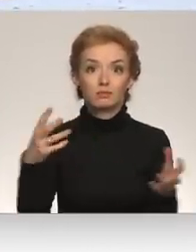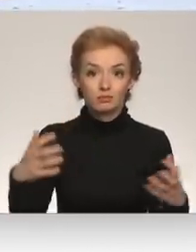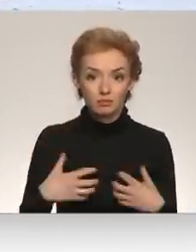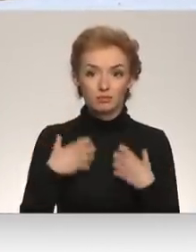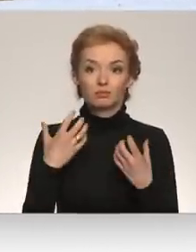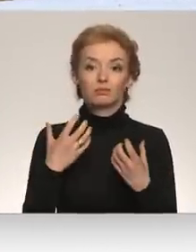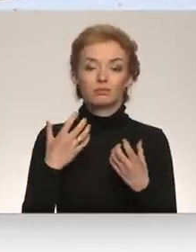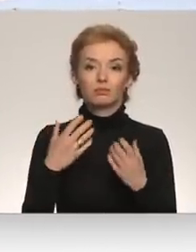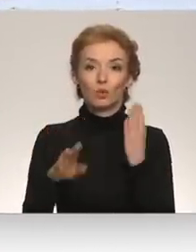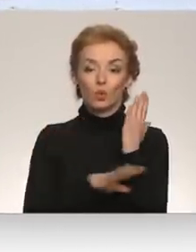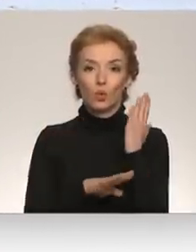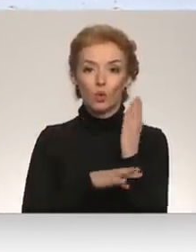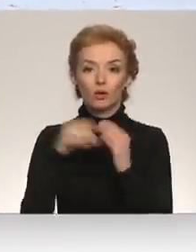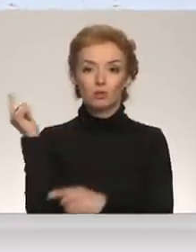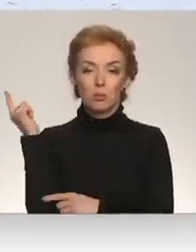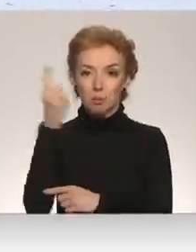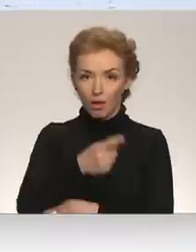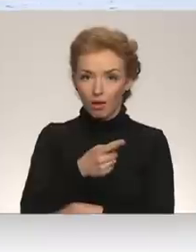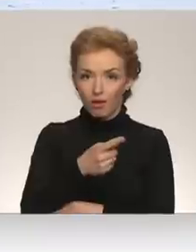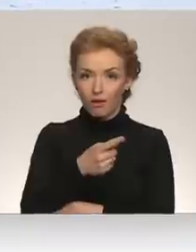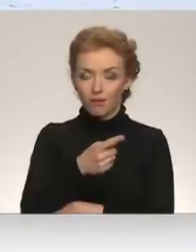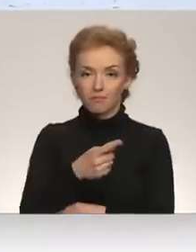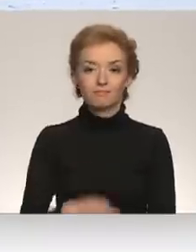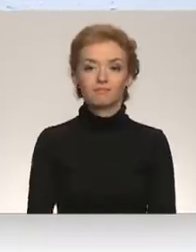skatos, kā koks nogāzās.